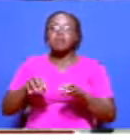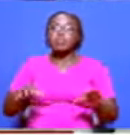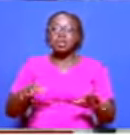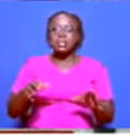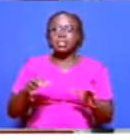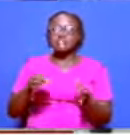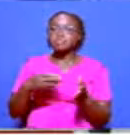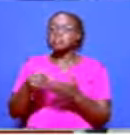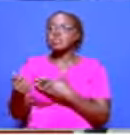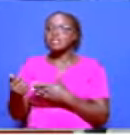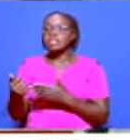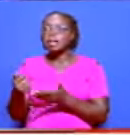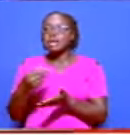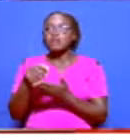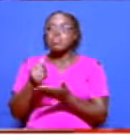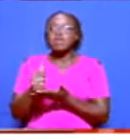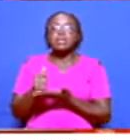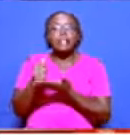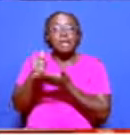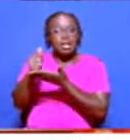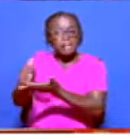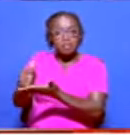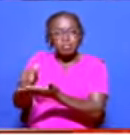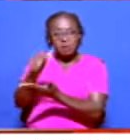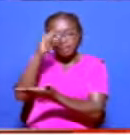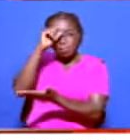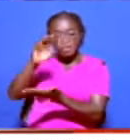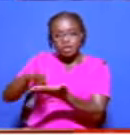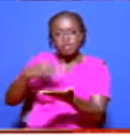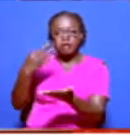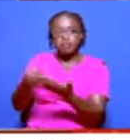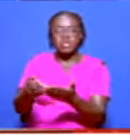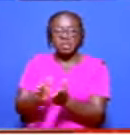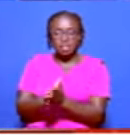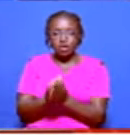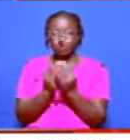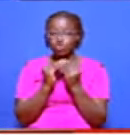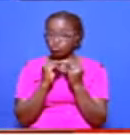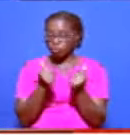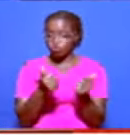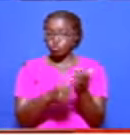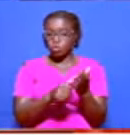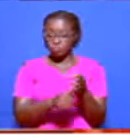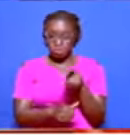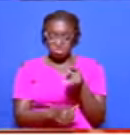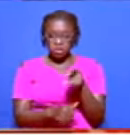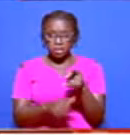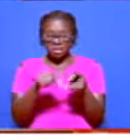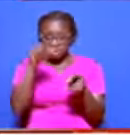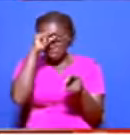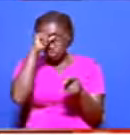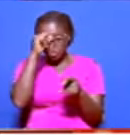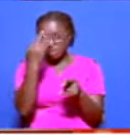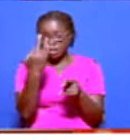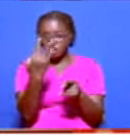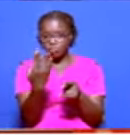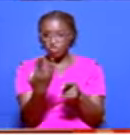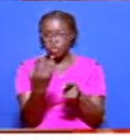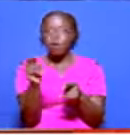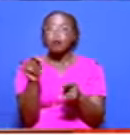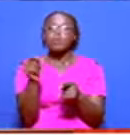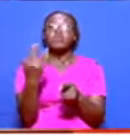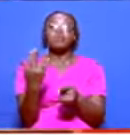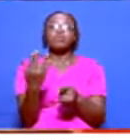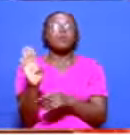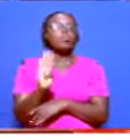pesa za kuwasaidia wauzaji hao. Ili kushughulikia uhaba huo, serikali imetoa shilingi bilioni 34.4 ambazo